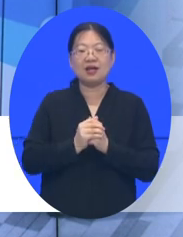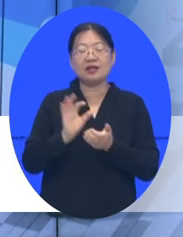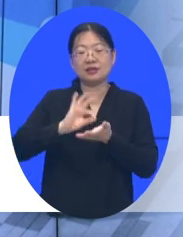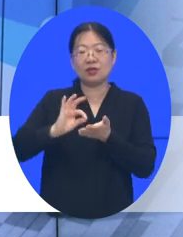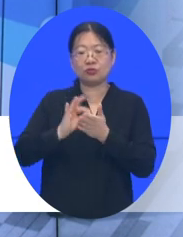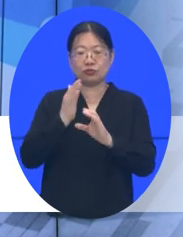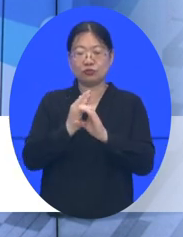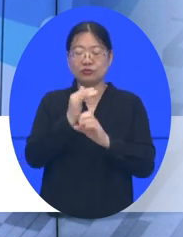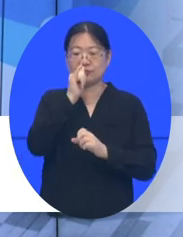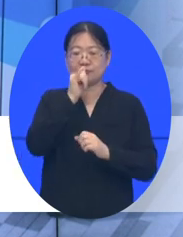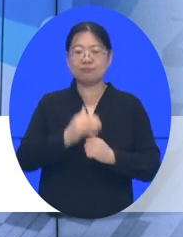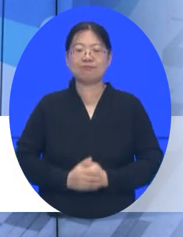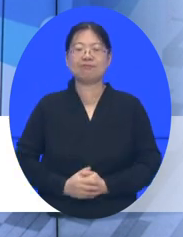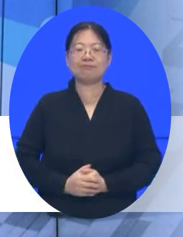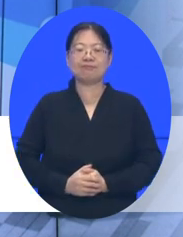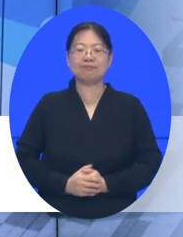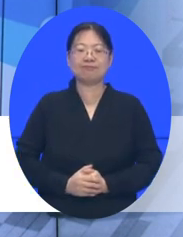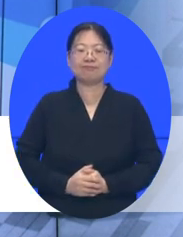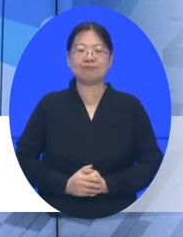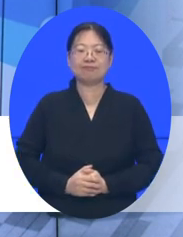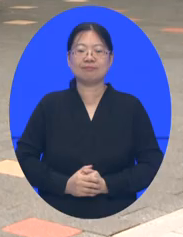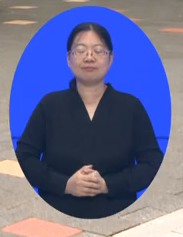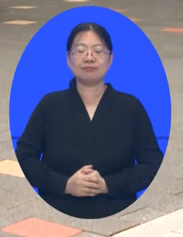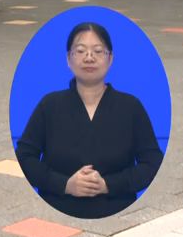나오게 됐습니다. 최창순 기자입니다.